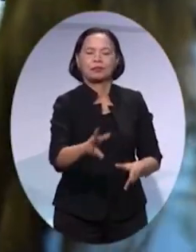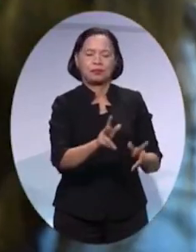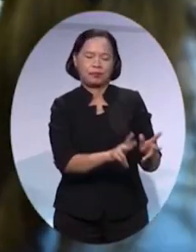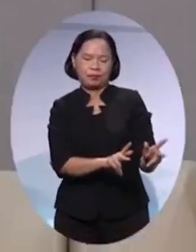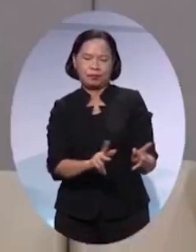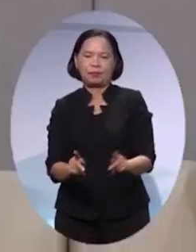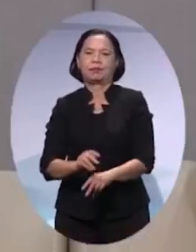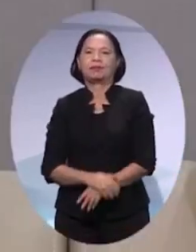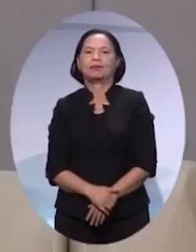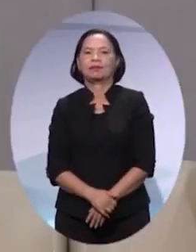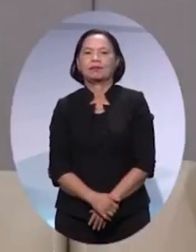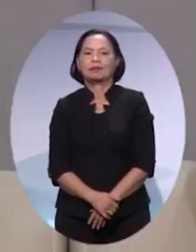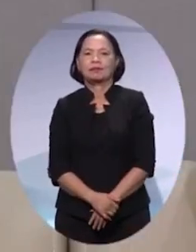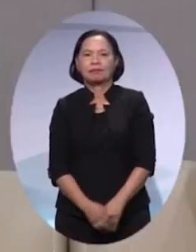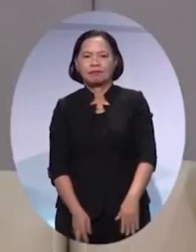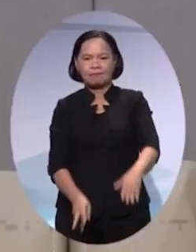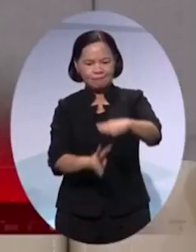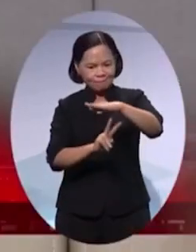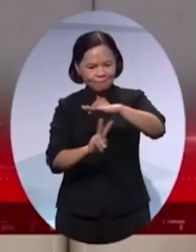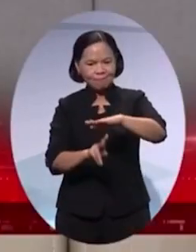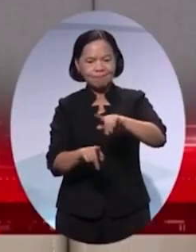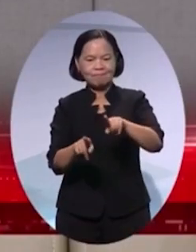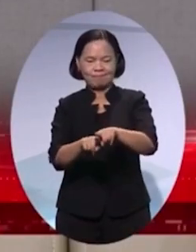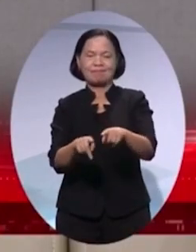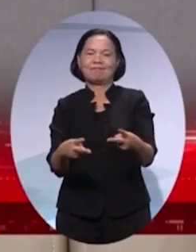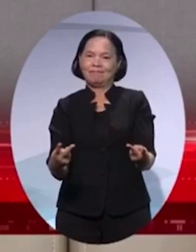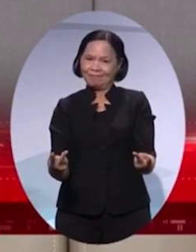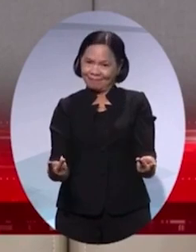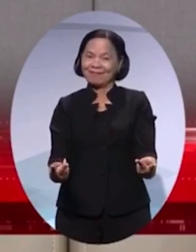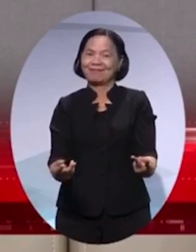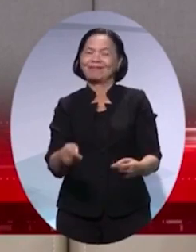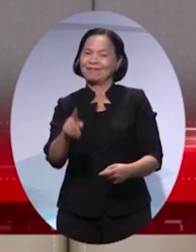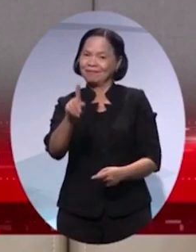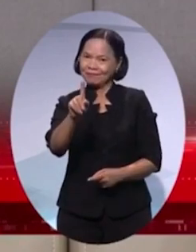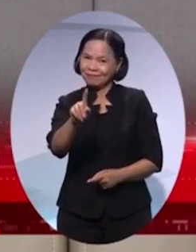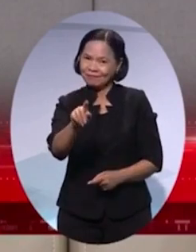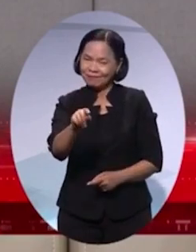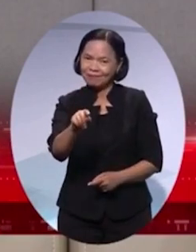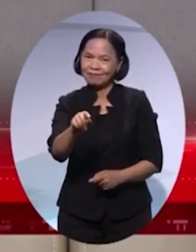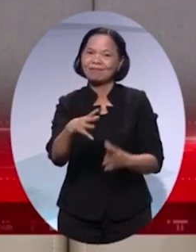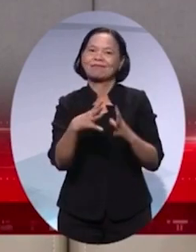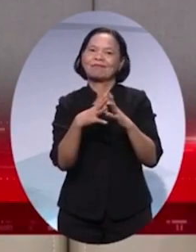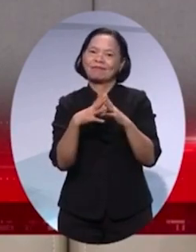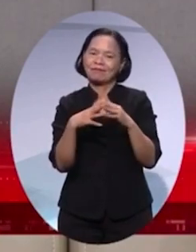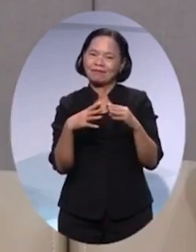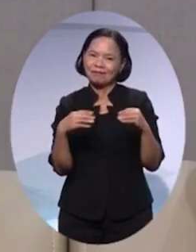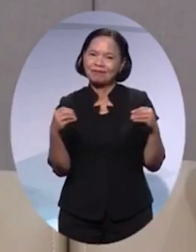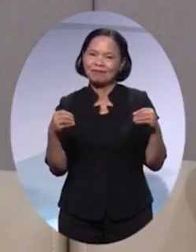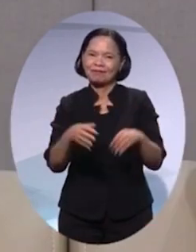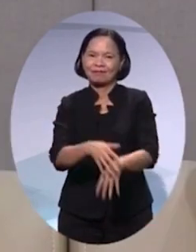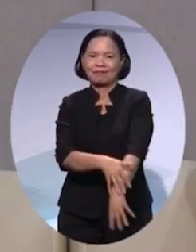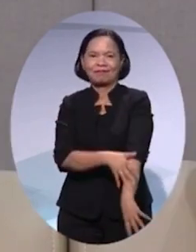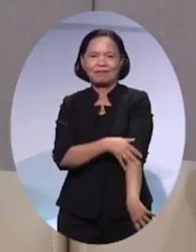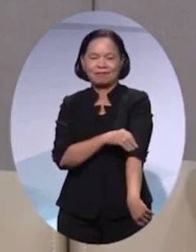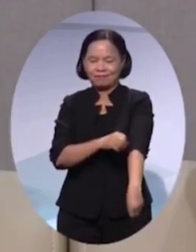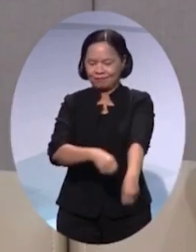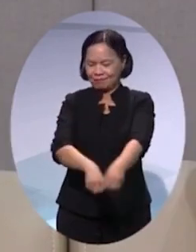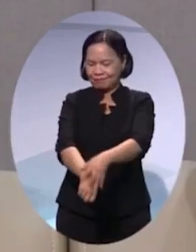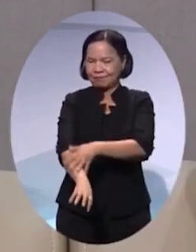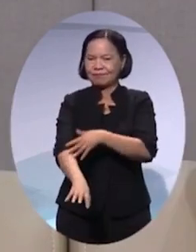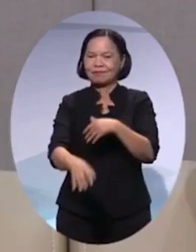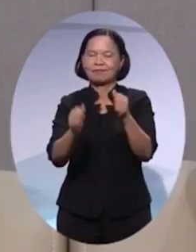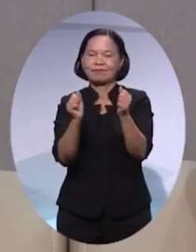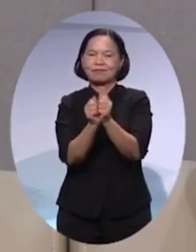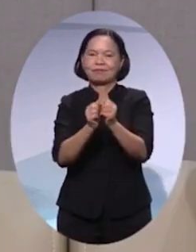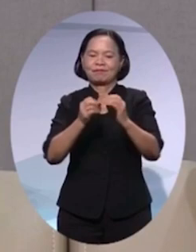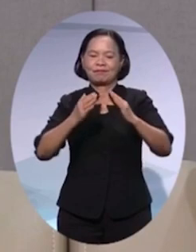vốn như vậy thì đã có những cái tác động rất là tích cực đối với các doanh nghiệp cũng